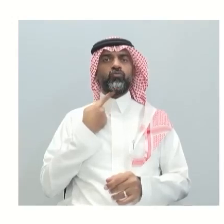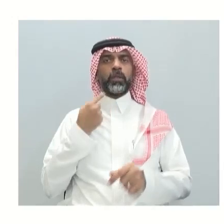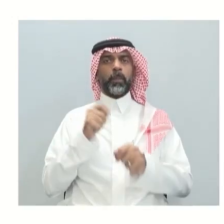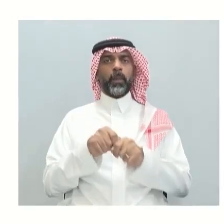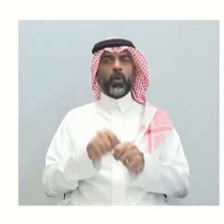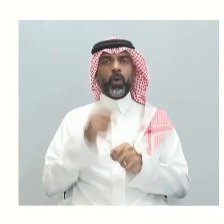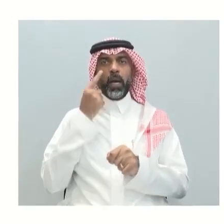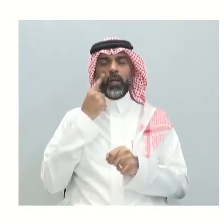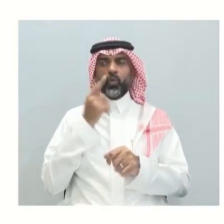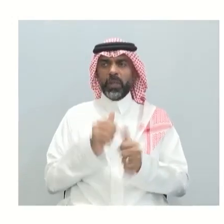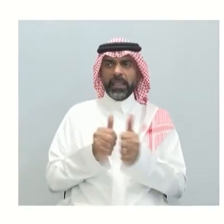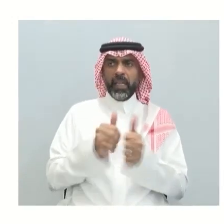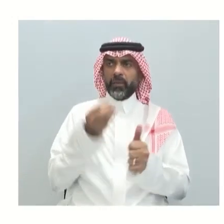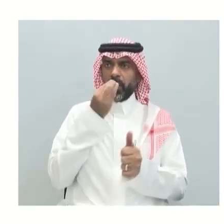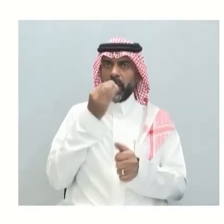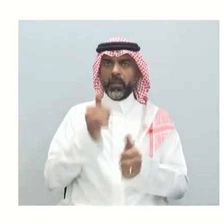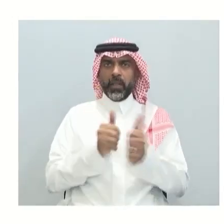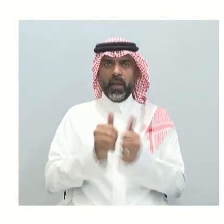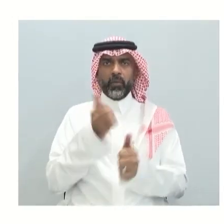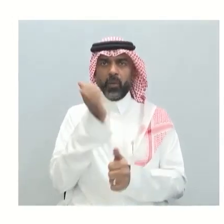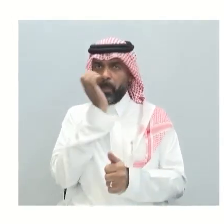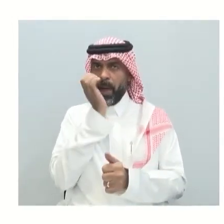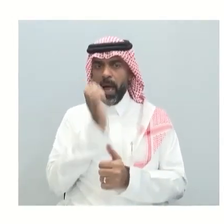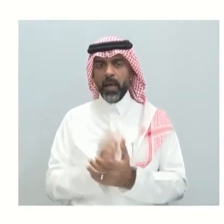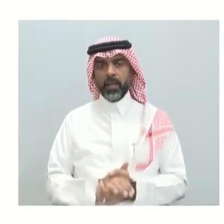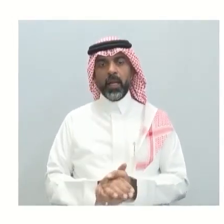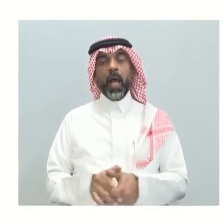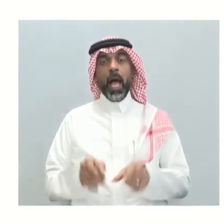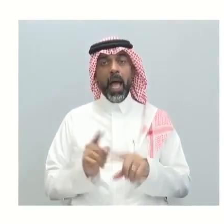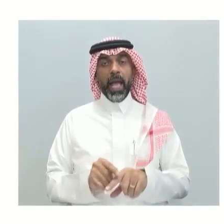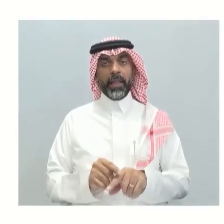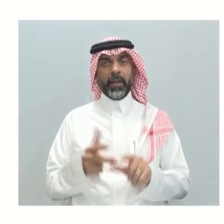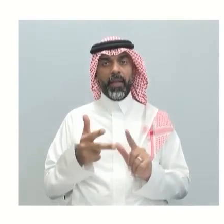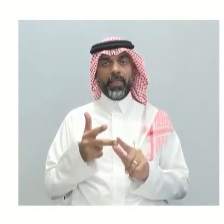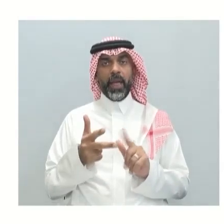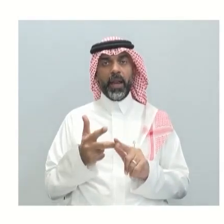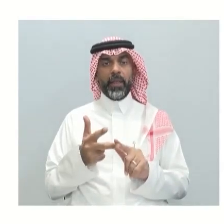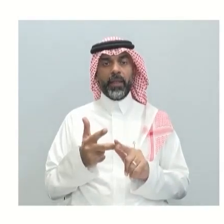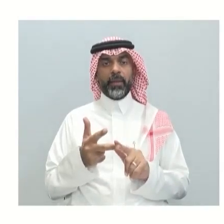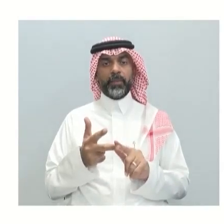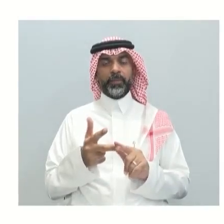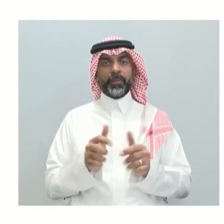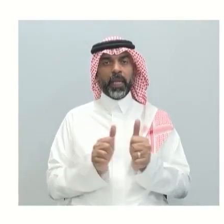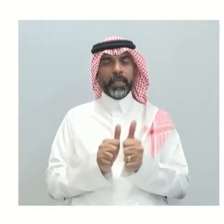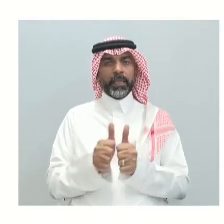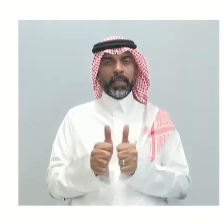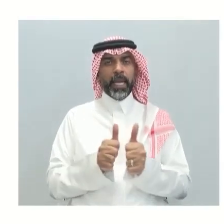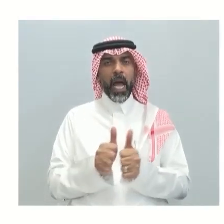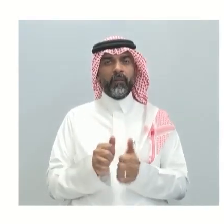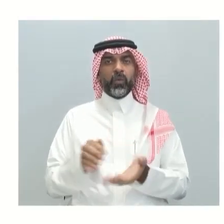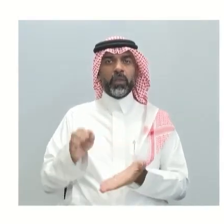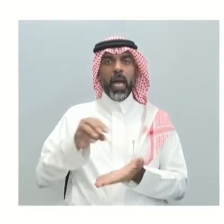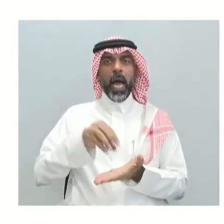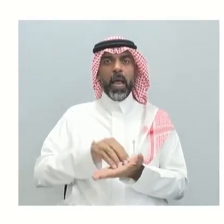تتنافس على الماء ايضا من ضمن العلاقات التي اظهرنا او الصور لهذا التنافس